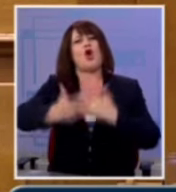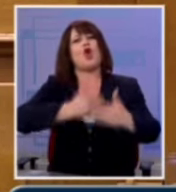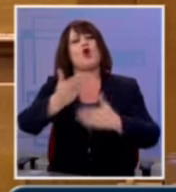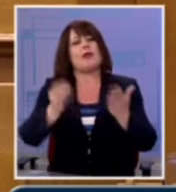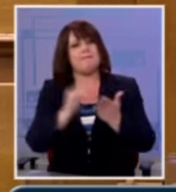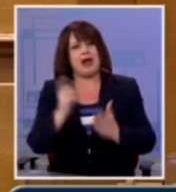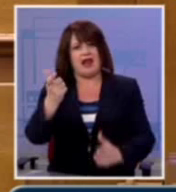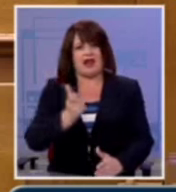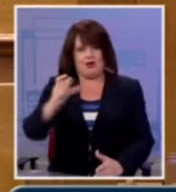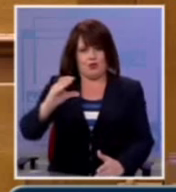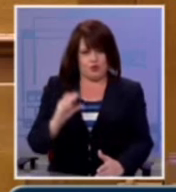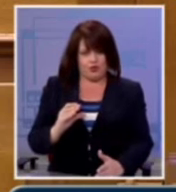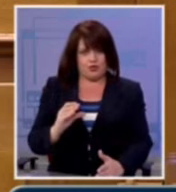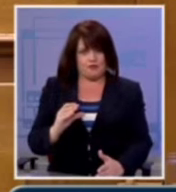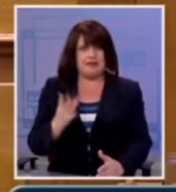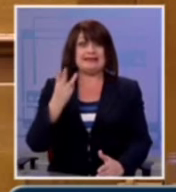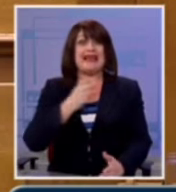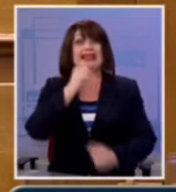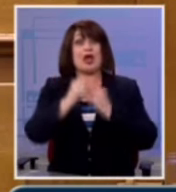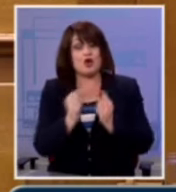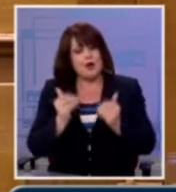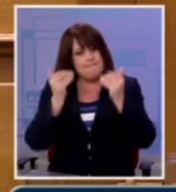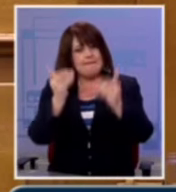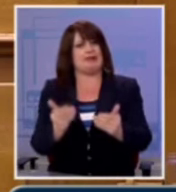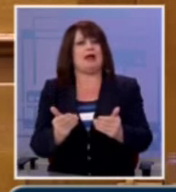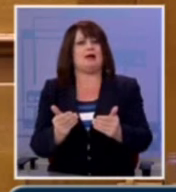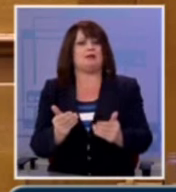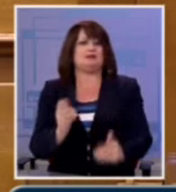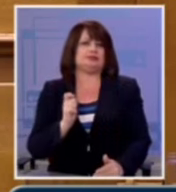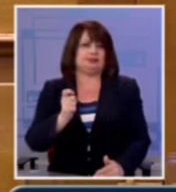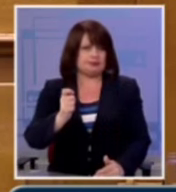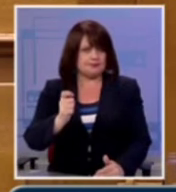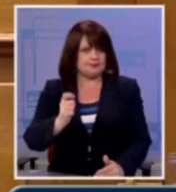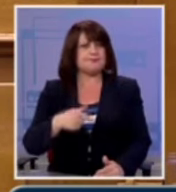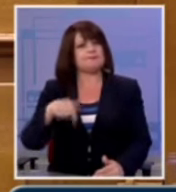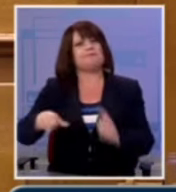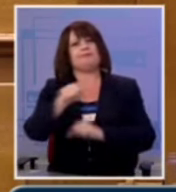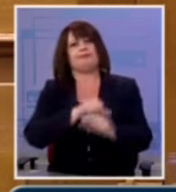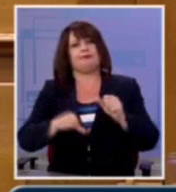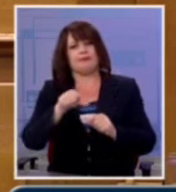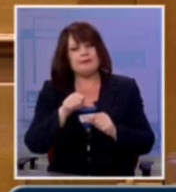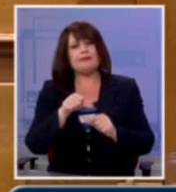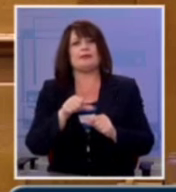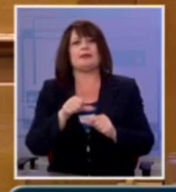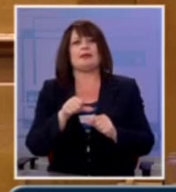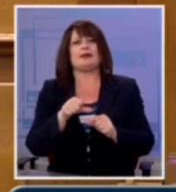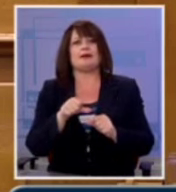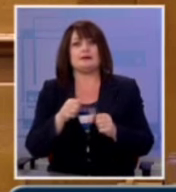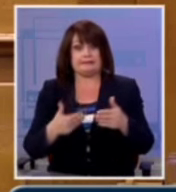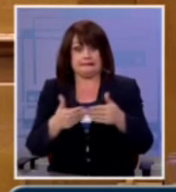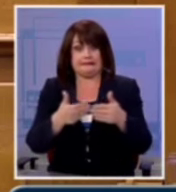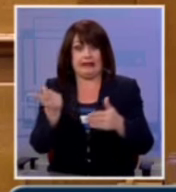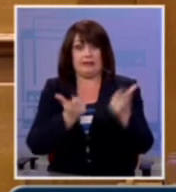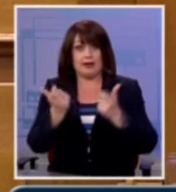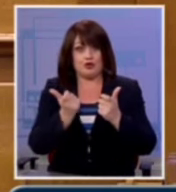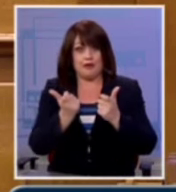δανεισμό, τριακονταετίας ή οτιδήποτε άλλο, το οποίο θα αντικαθιστούσε τις δυσανάλογες βραχυχρόνιο δανεισμό